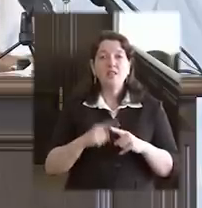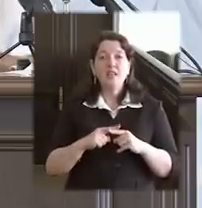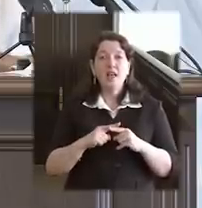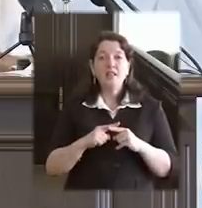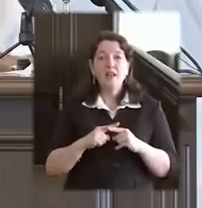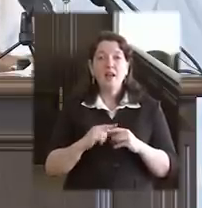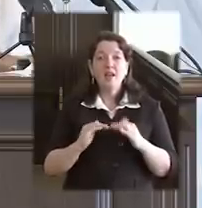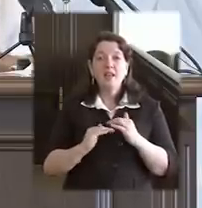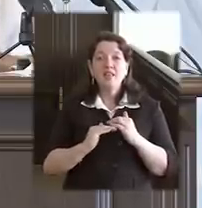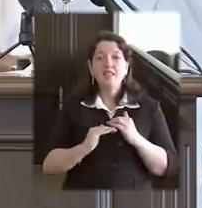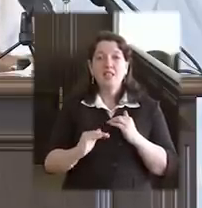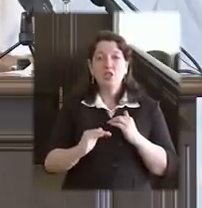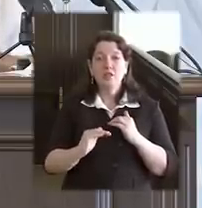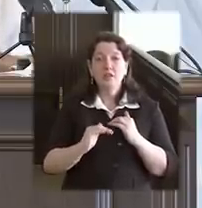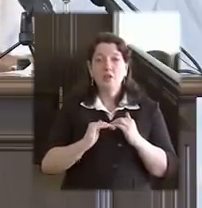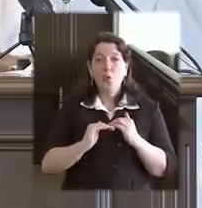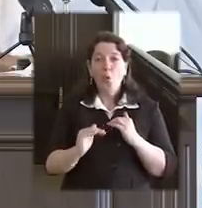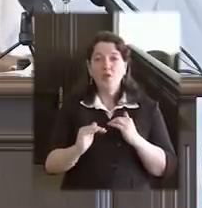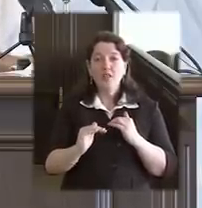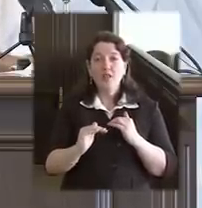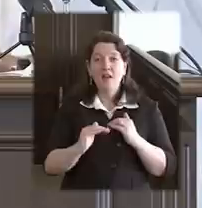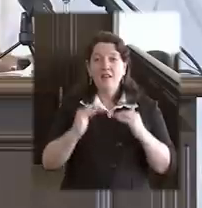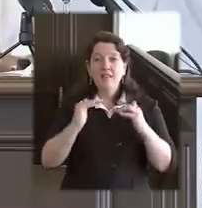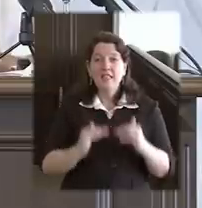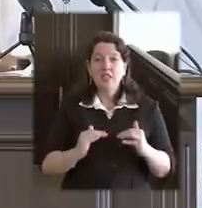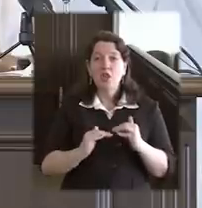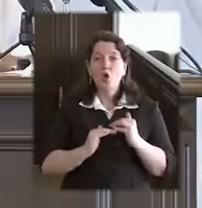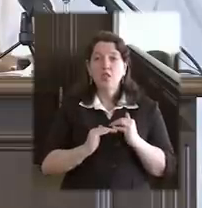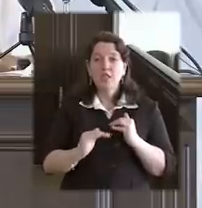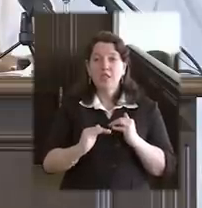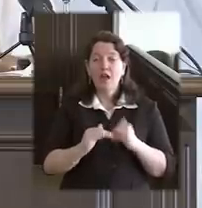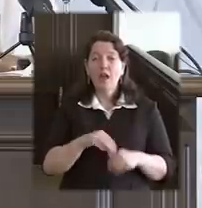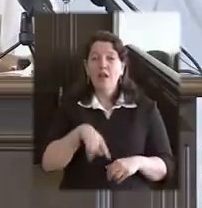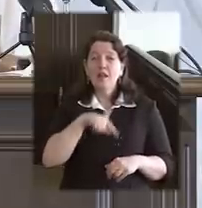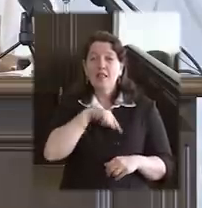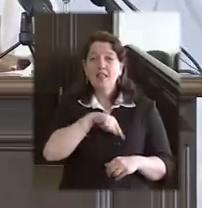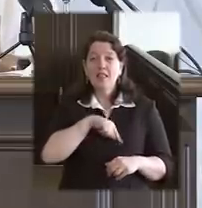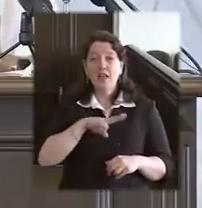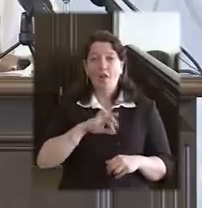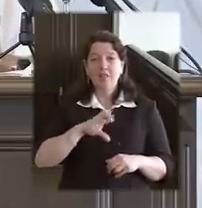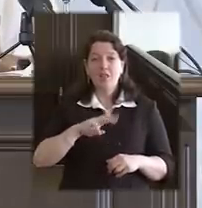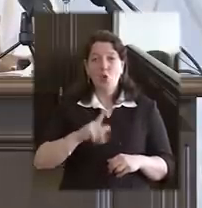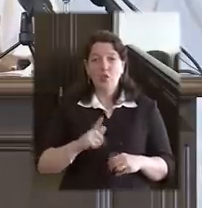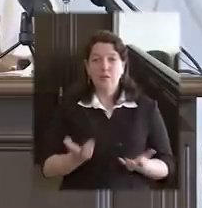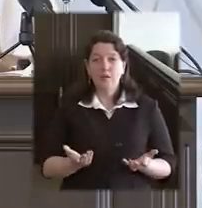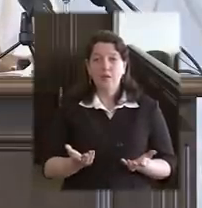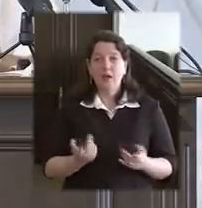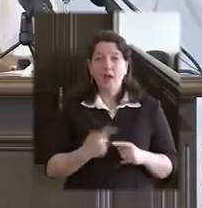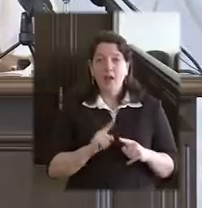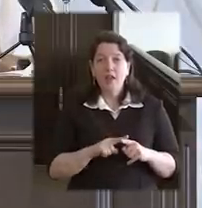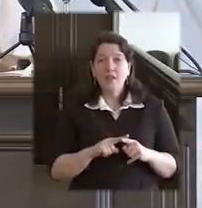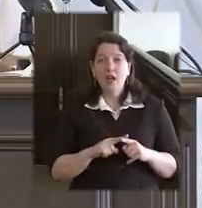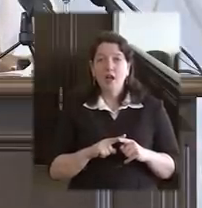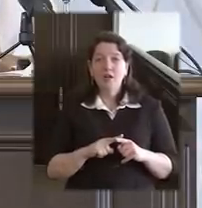низшая планка нравственности. Слышите, низшая, самая низкая. Да, это